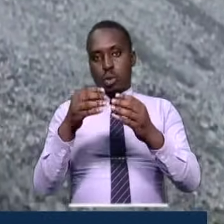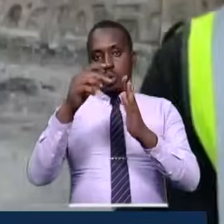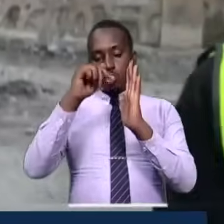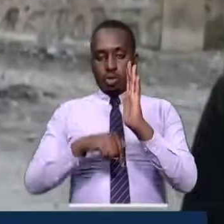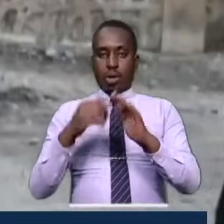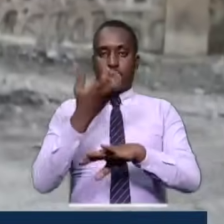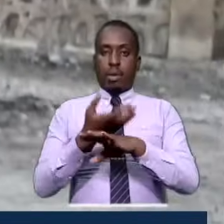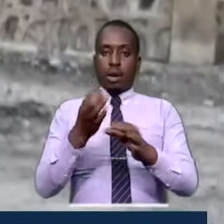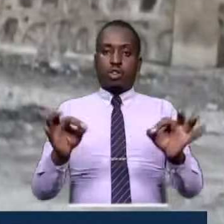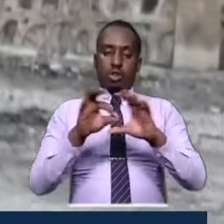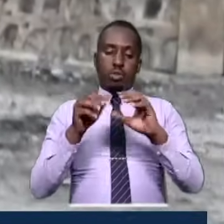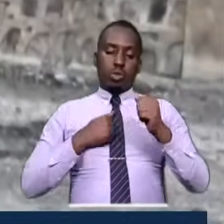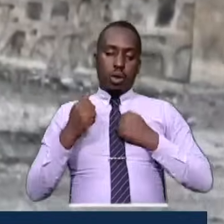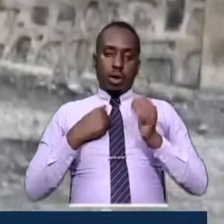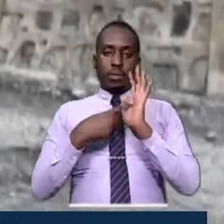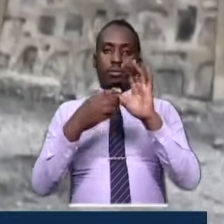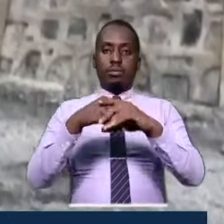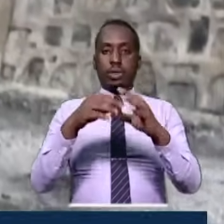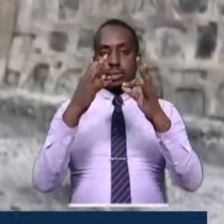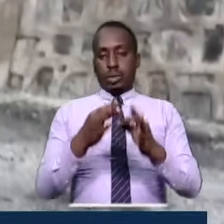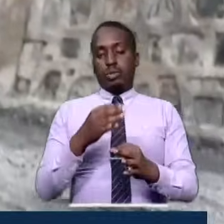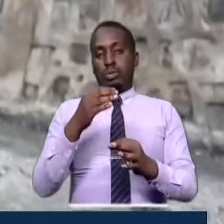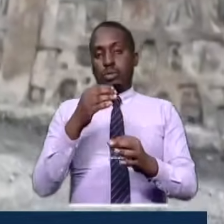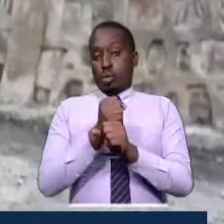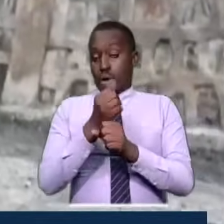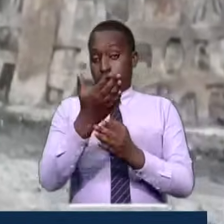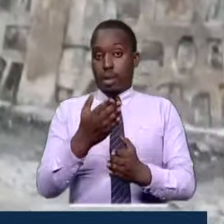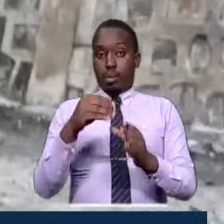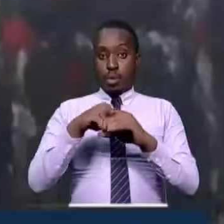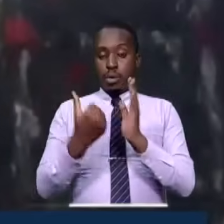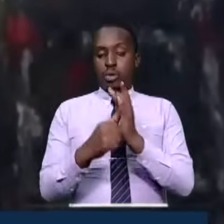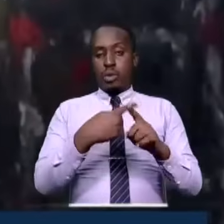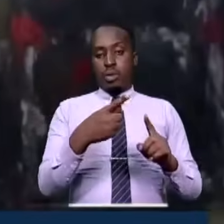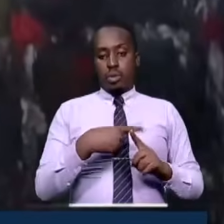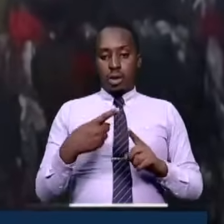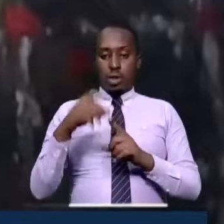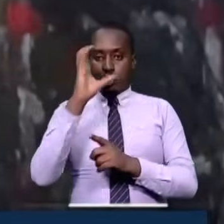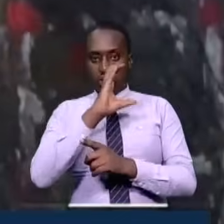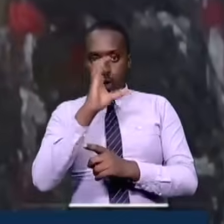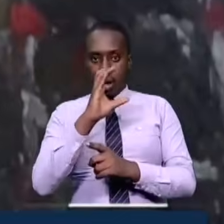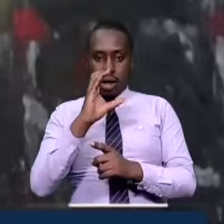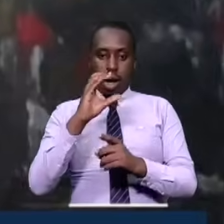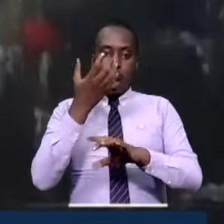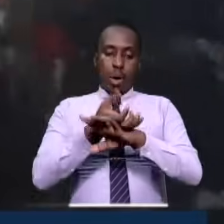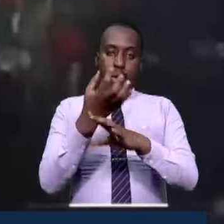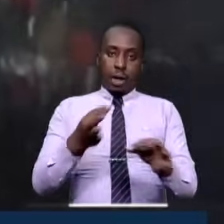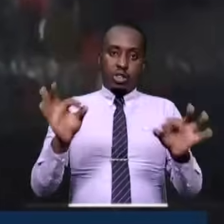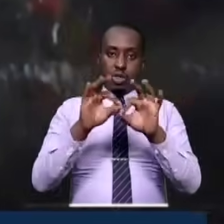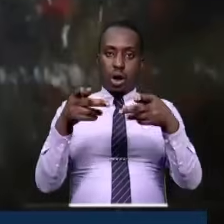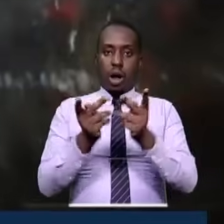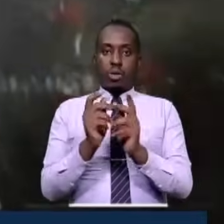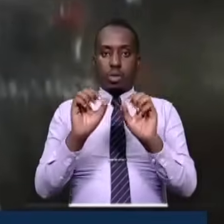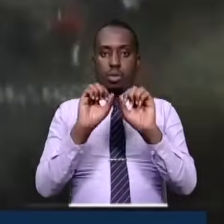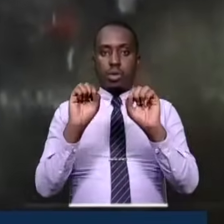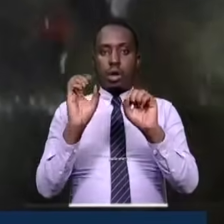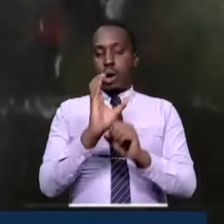Rwanda yagaragaje ko muri uyu mwuga kirimo ibibazo bitandukanye mu bijyanye no gushakashaka no gucukura amabuye y'agaciro aho amasosiyete